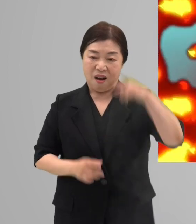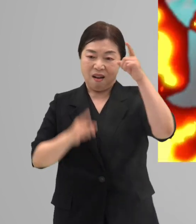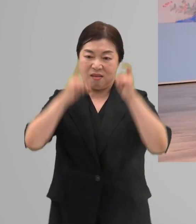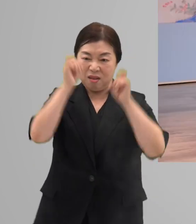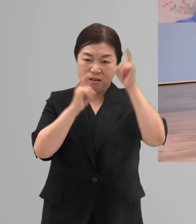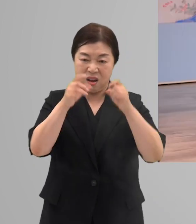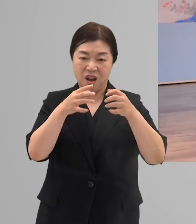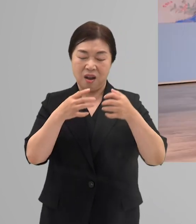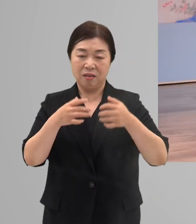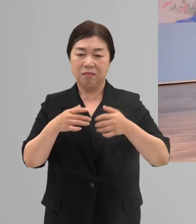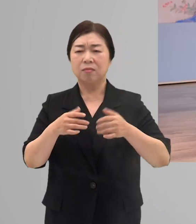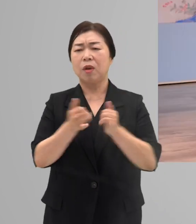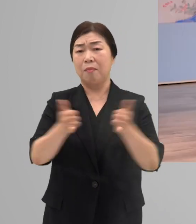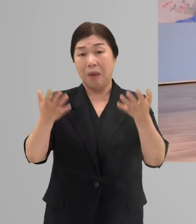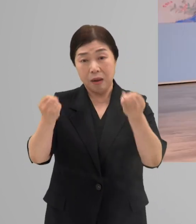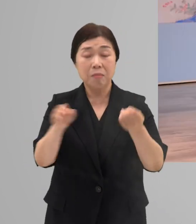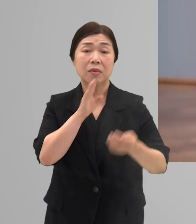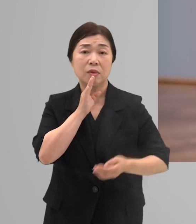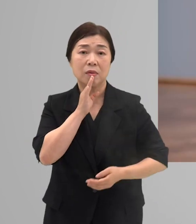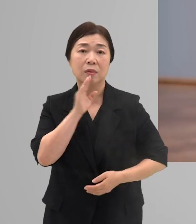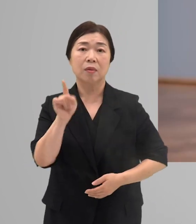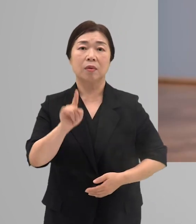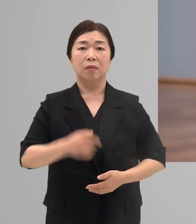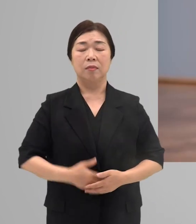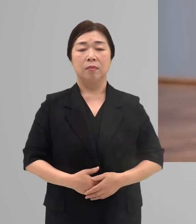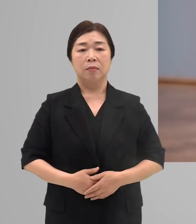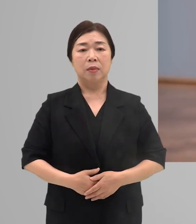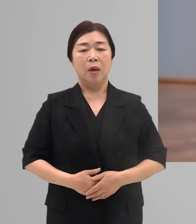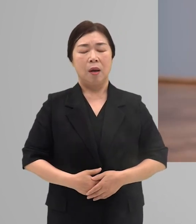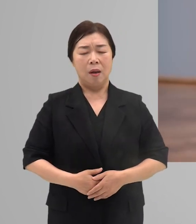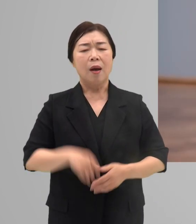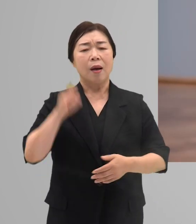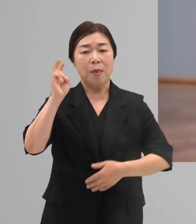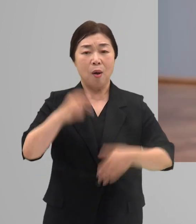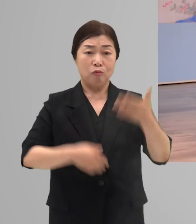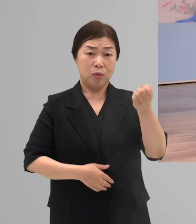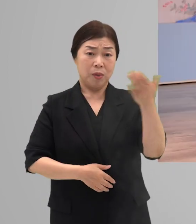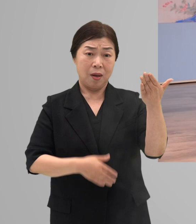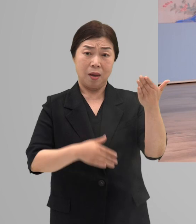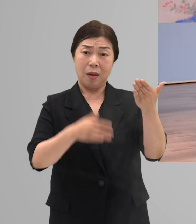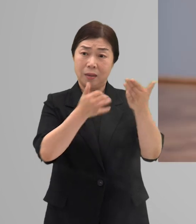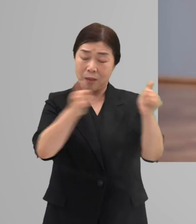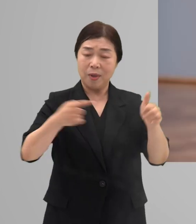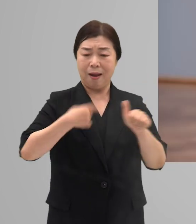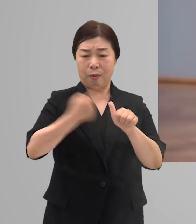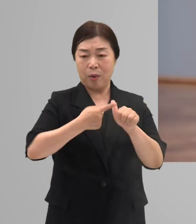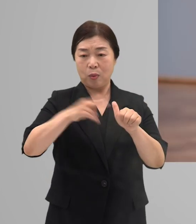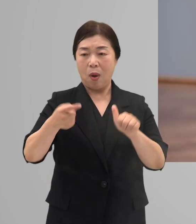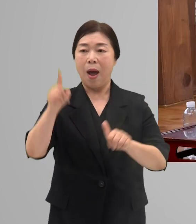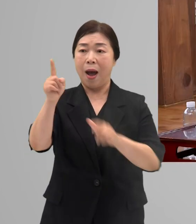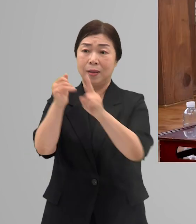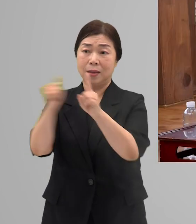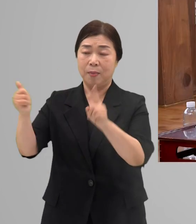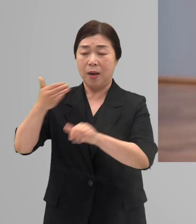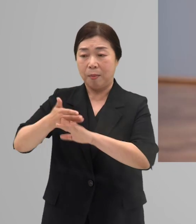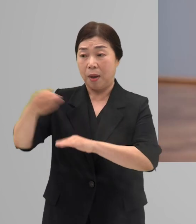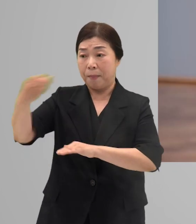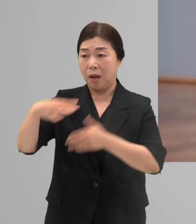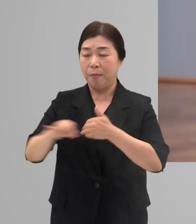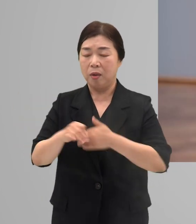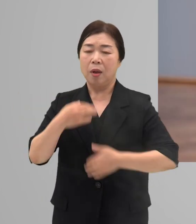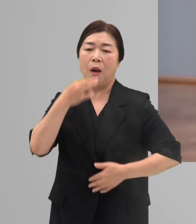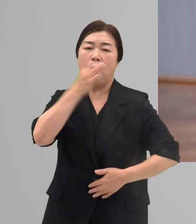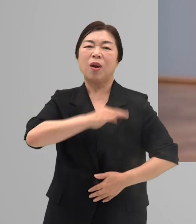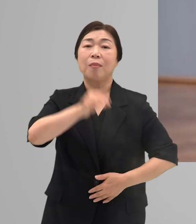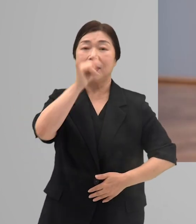돼? 혹시 보람 있는 부분들도 있으세요? 99명이 욕을 하더라도 한 명이 감사하다라고 얘기를 하면 그것 때문에 그럴 때